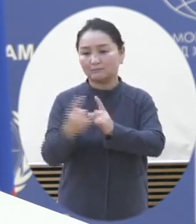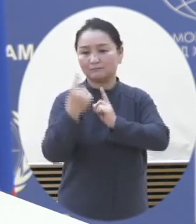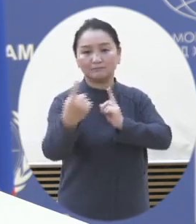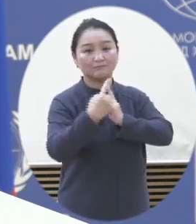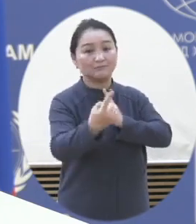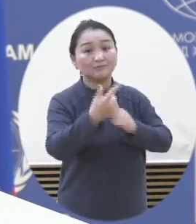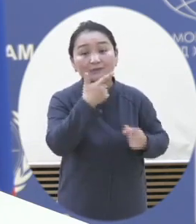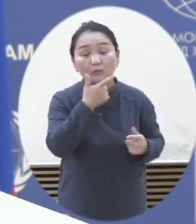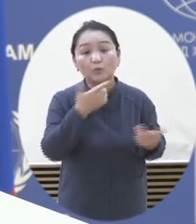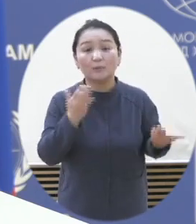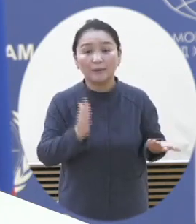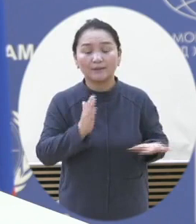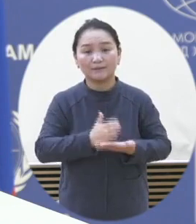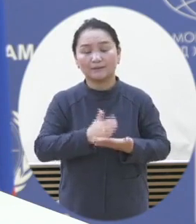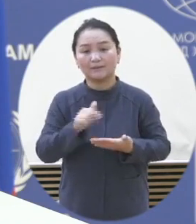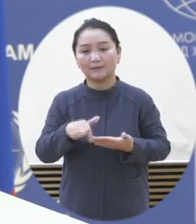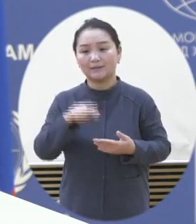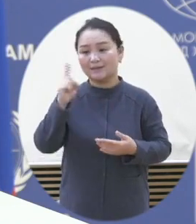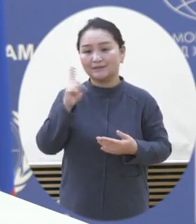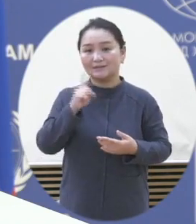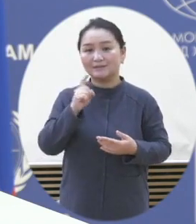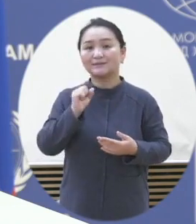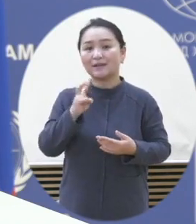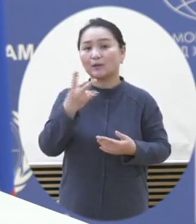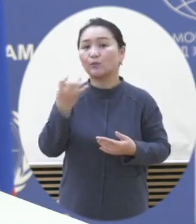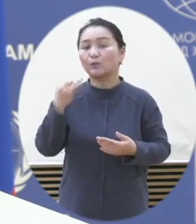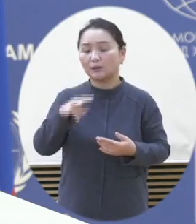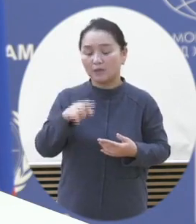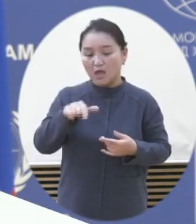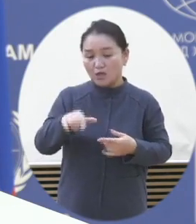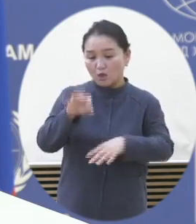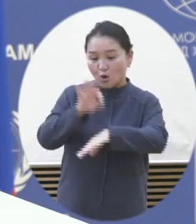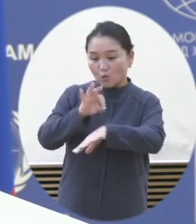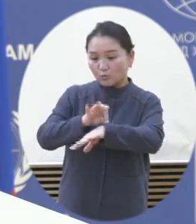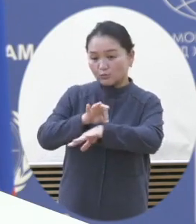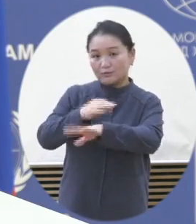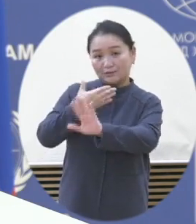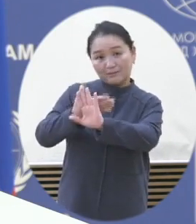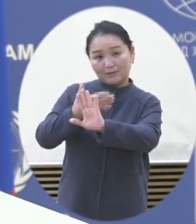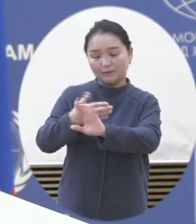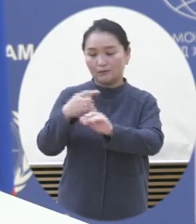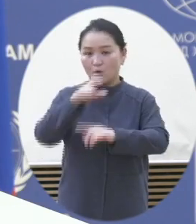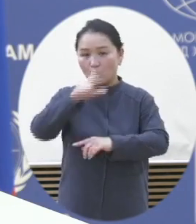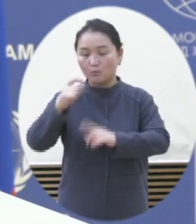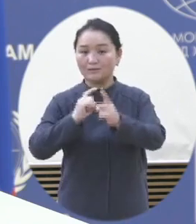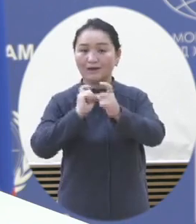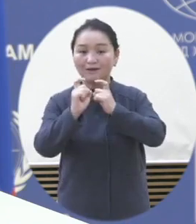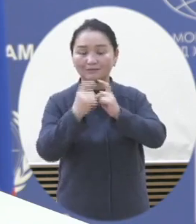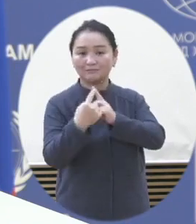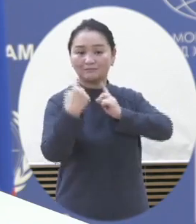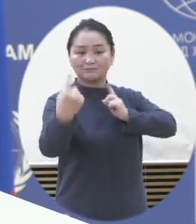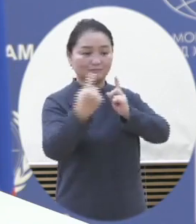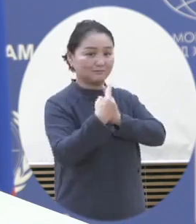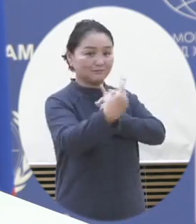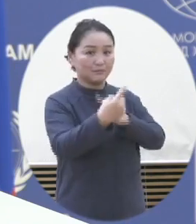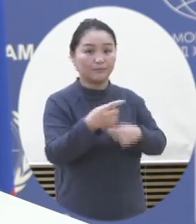юу гэж нэг вэ? Одоо энэ өвчнөөс өрдсөн сэргийлэхэд хүн хоорондын зай одоо чухал юм аа. За туслаар дамждаг аа гэж юм те. Тэгэхээр тусал маань